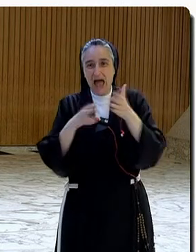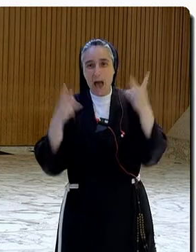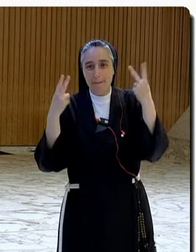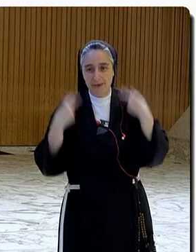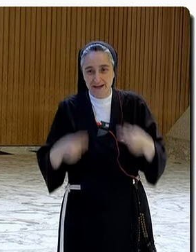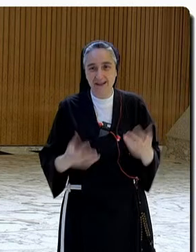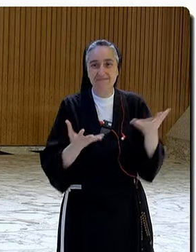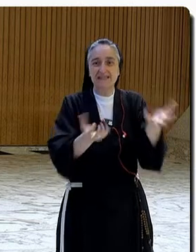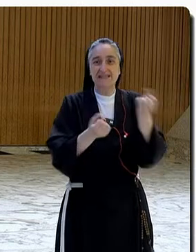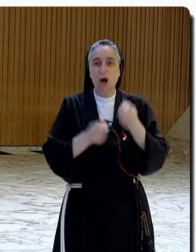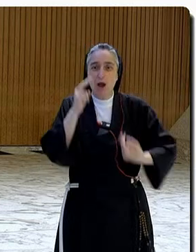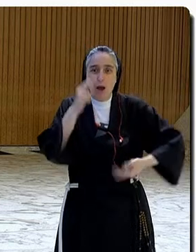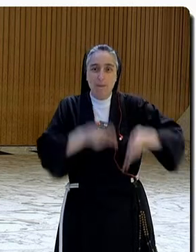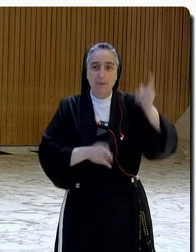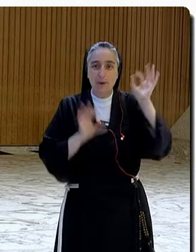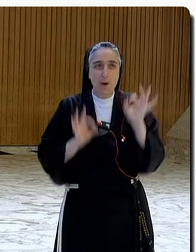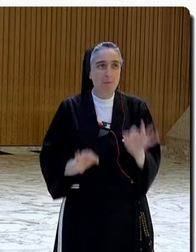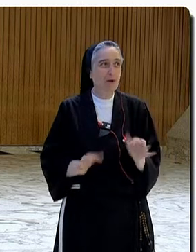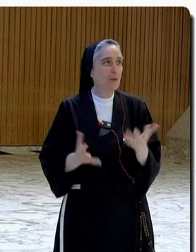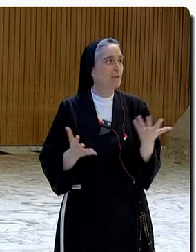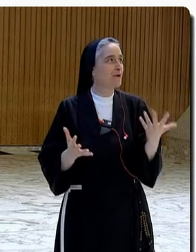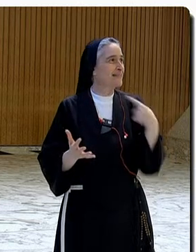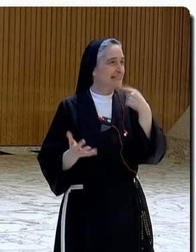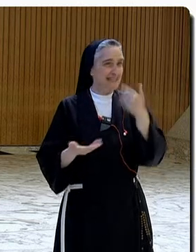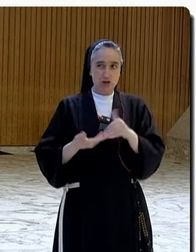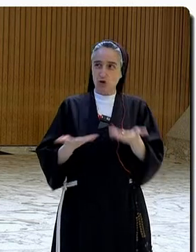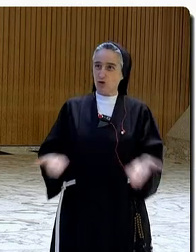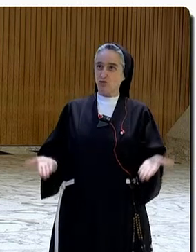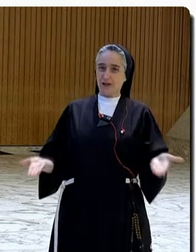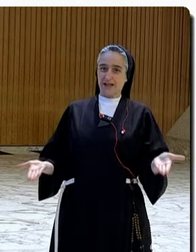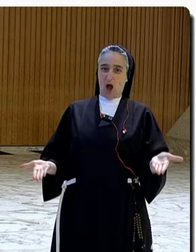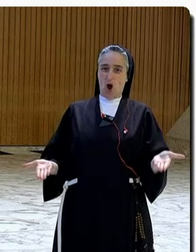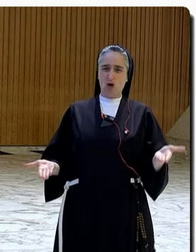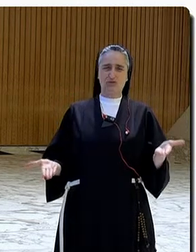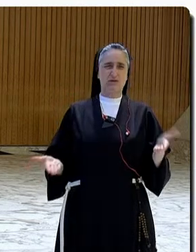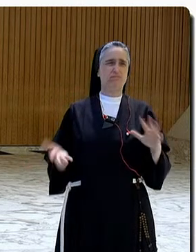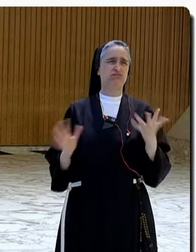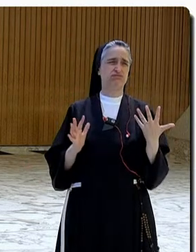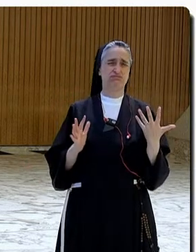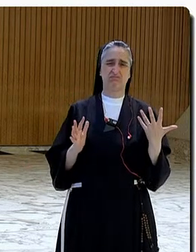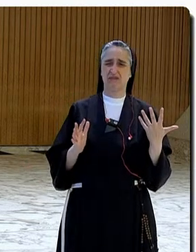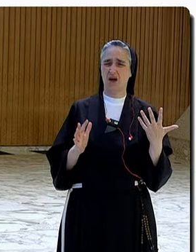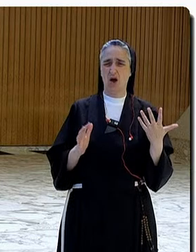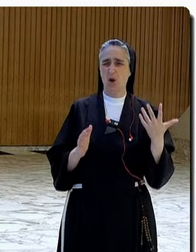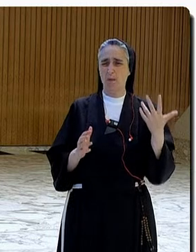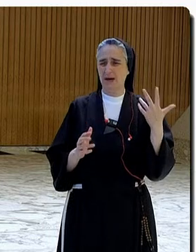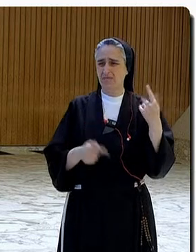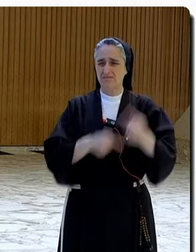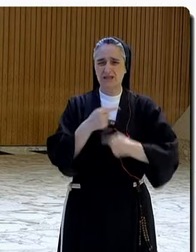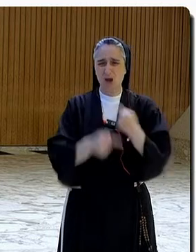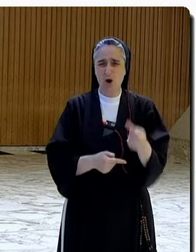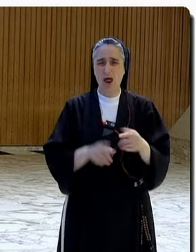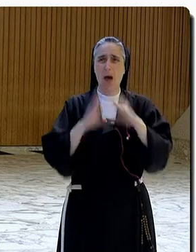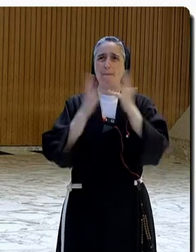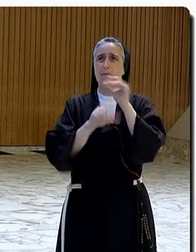accoglienti e soprattutto nell'attuale società secolarizzata.